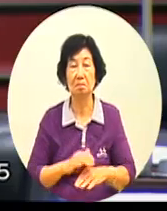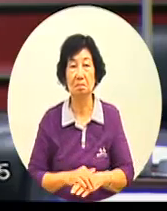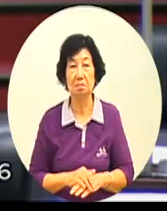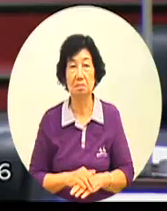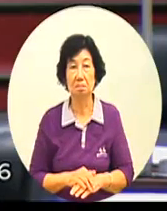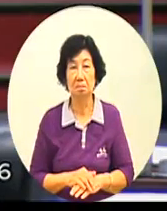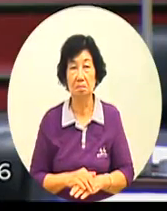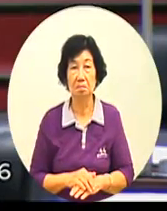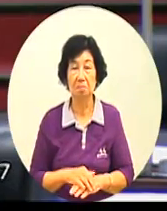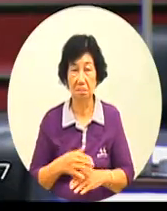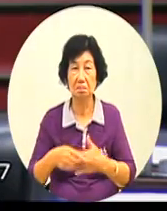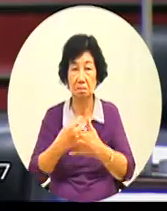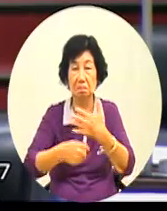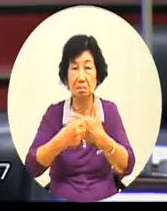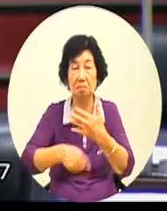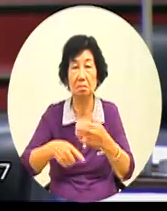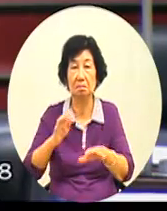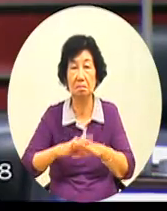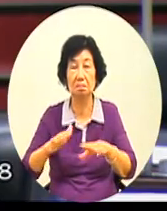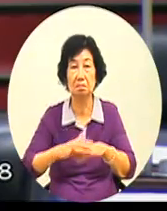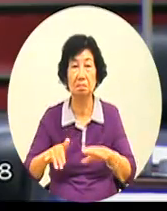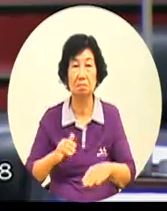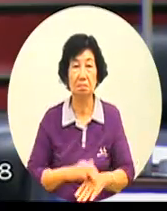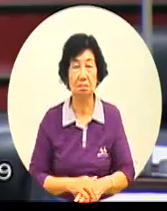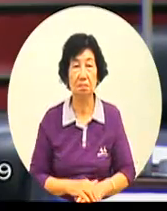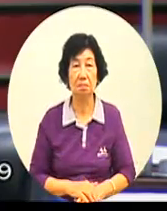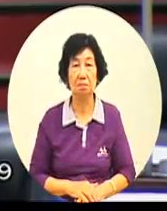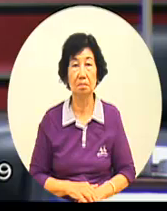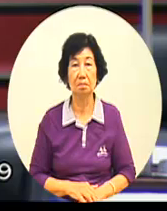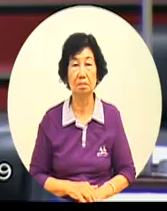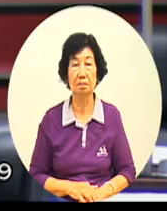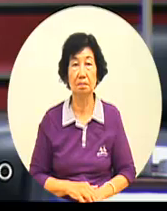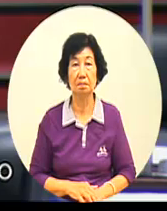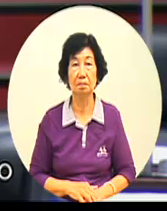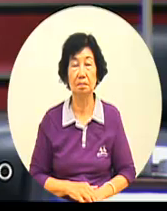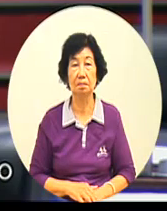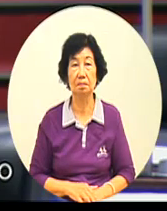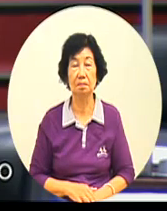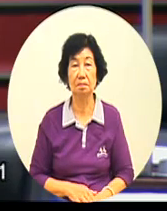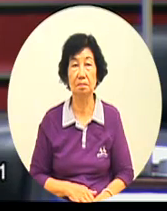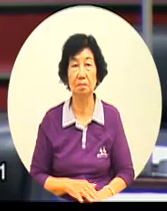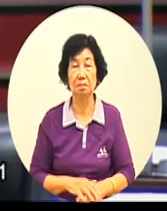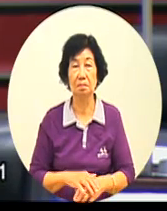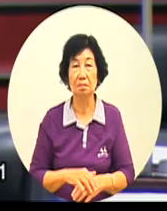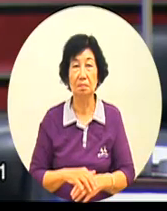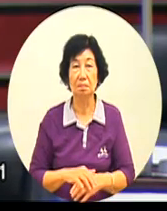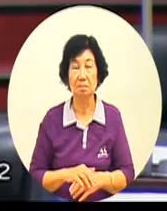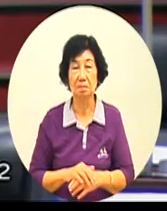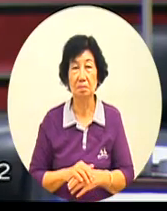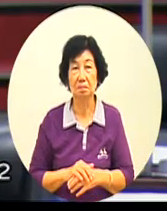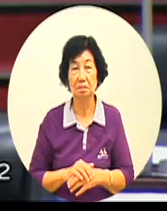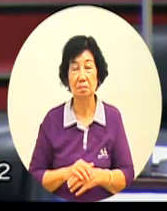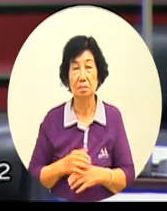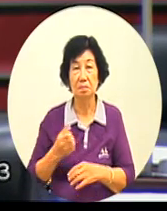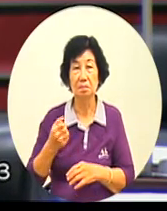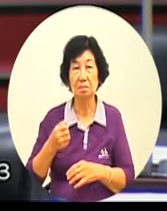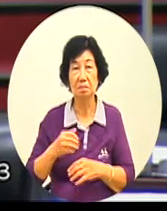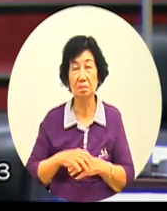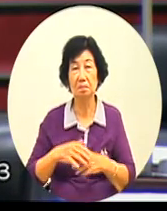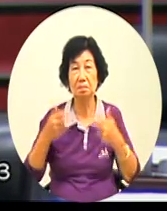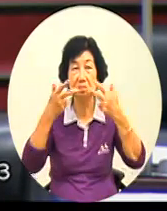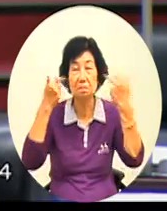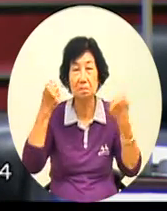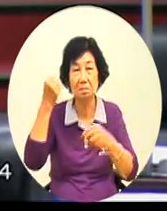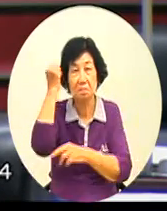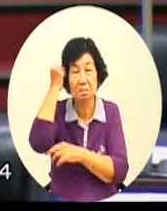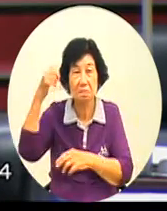造成一些伤害了。那如果说把这个，如果部落赤脚没有问题啊，穿平底鞋都没有问题，但是你在都会